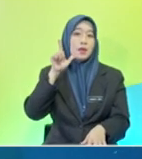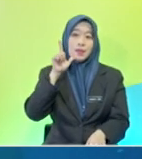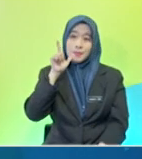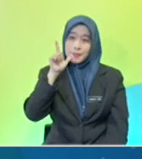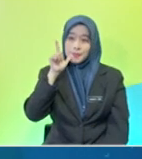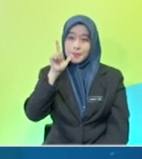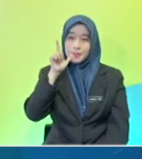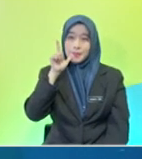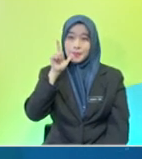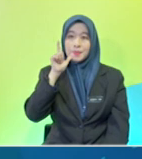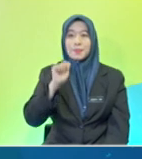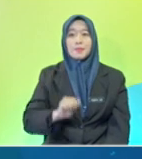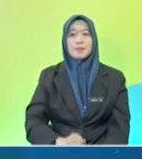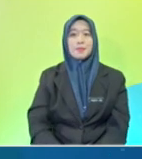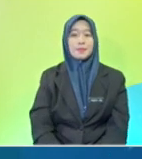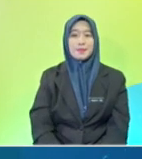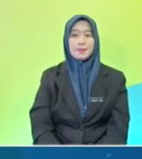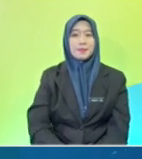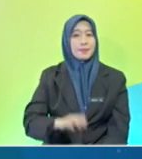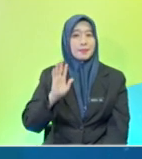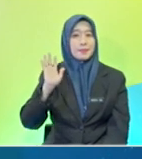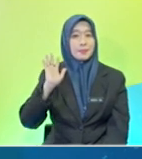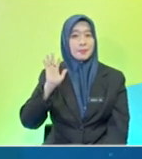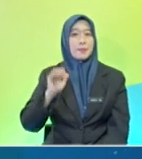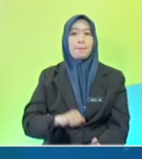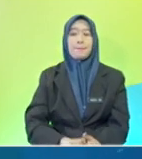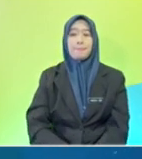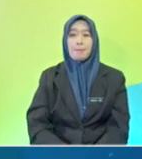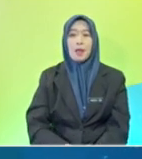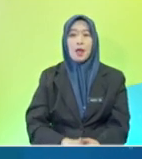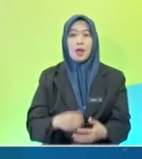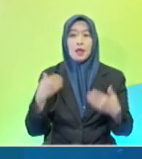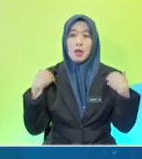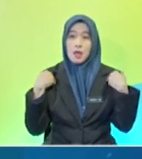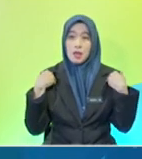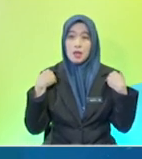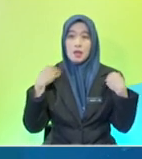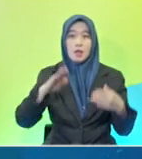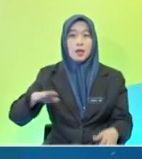Hai Alia. Okey, lambai sikit. Lambai sikit. Kemudian kita ada adik Amni.